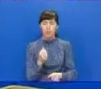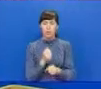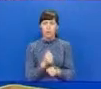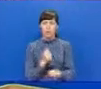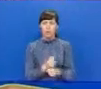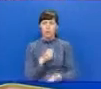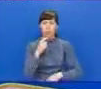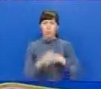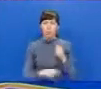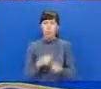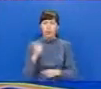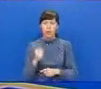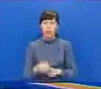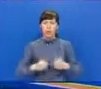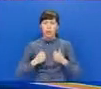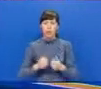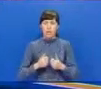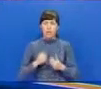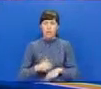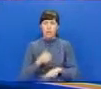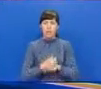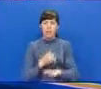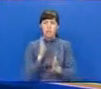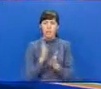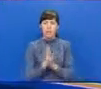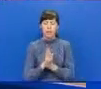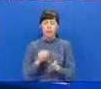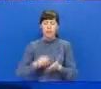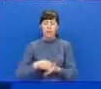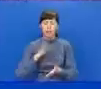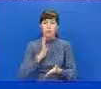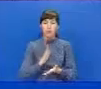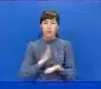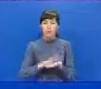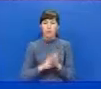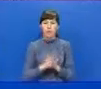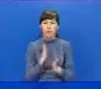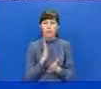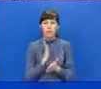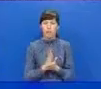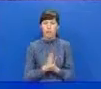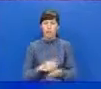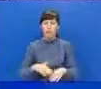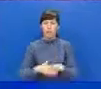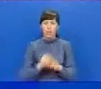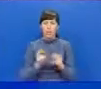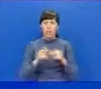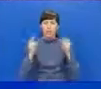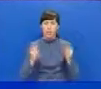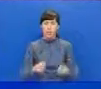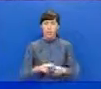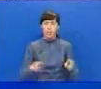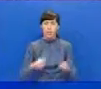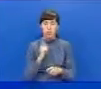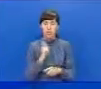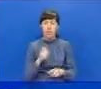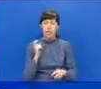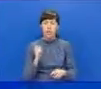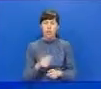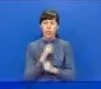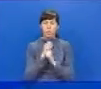еңбектенуімен мүмкіндігінше негізгі бағытта баға беріліп жатқан жағдай бар. Жаңа журнал әдебиеттің жанашырларына үлкен сый болды.